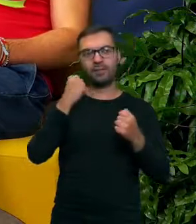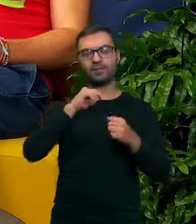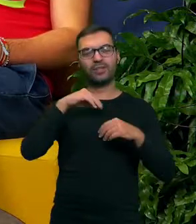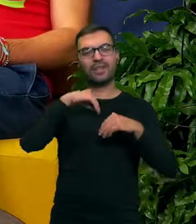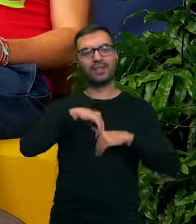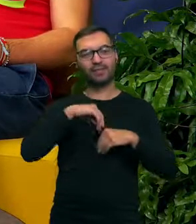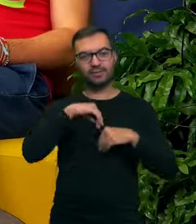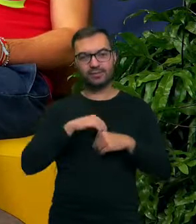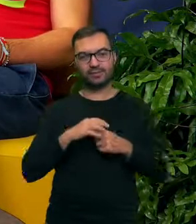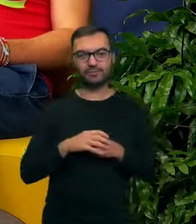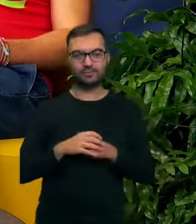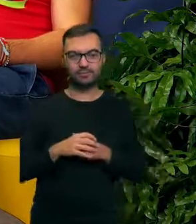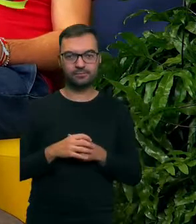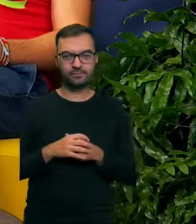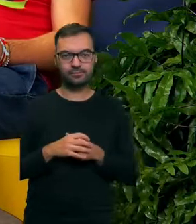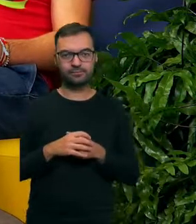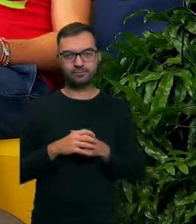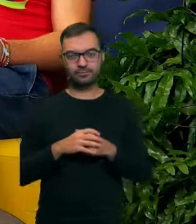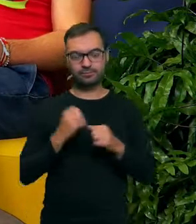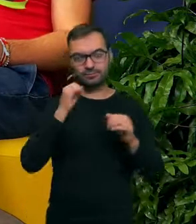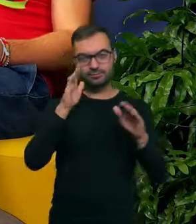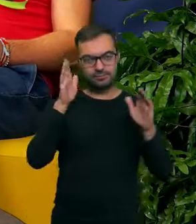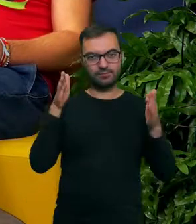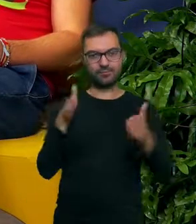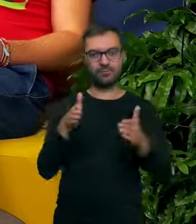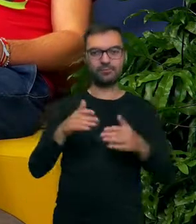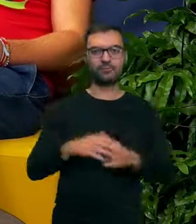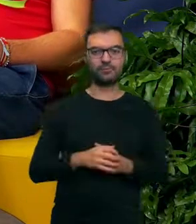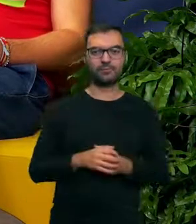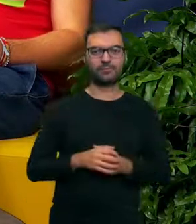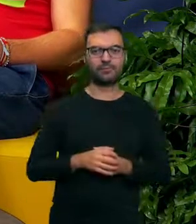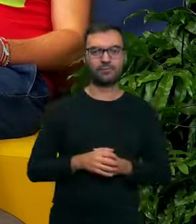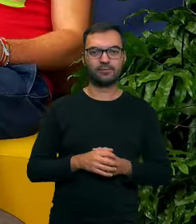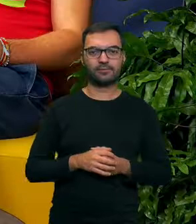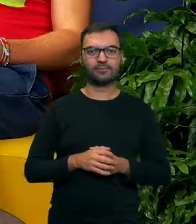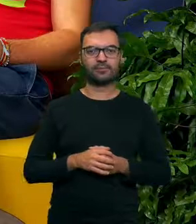intymna, dużo węższa, jeśli chodzi o perspektywę opowiadania.